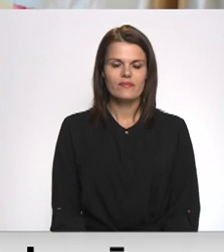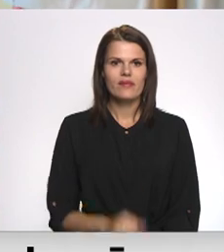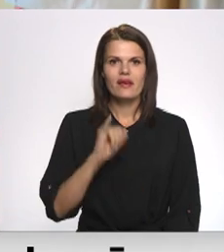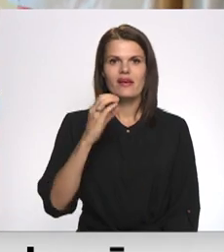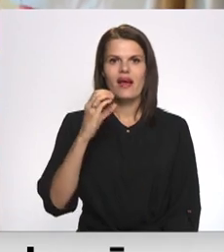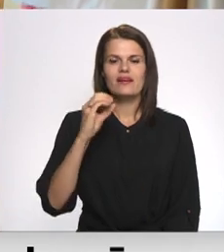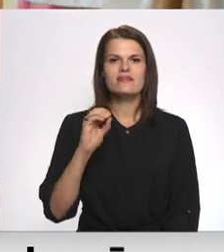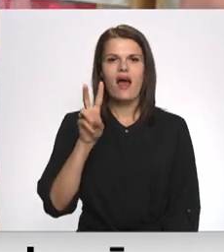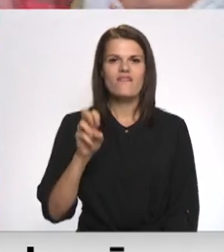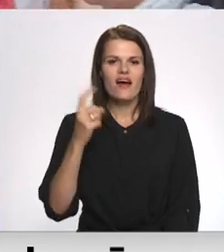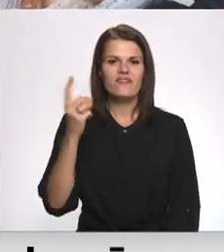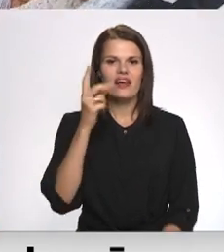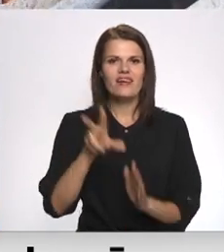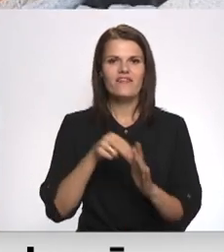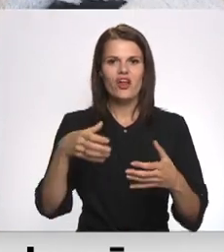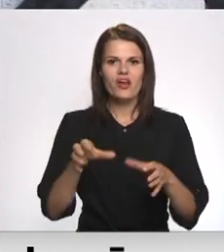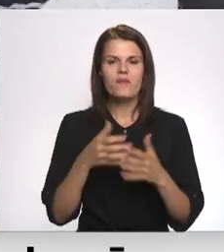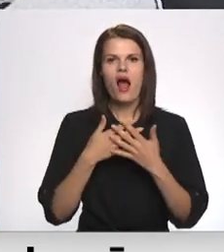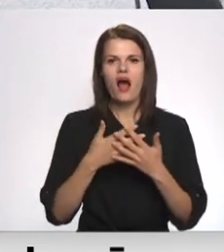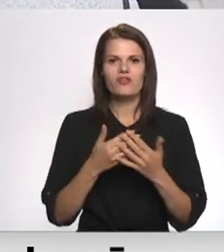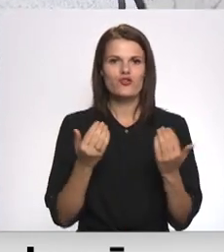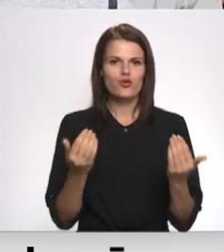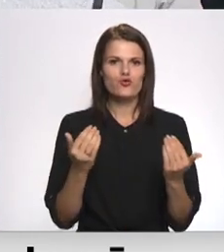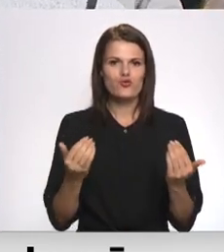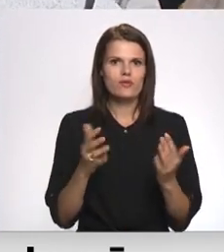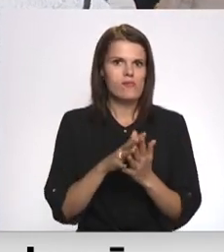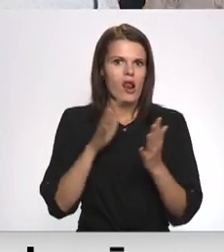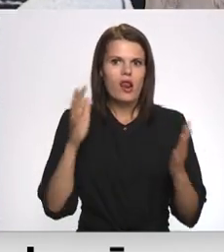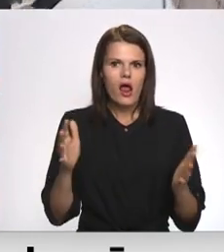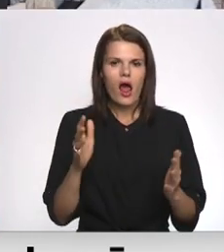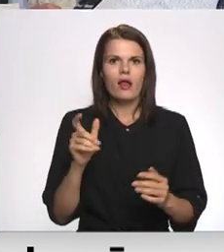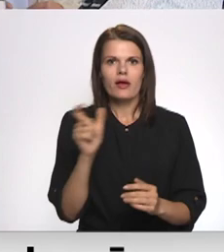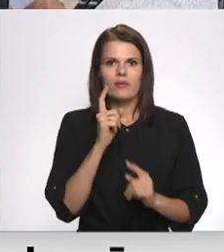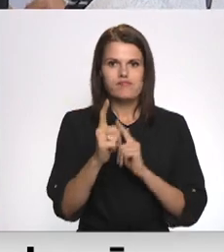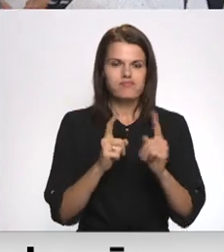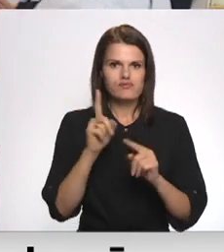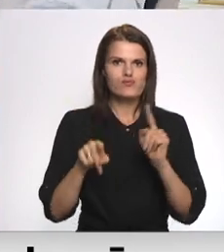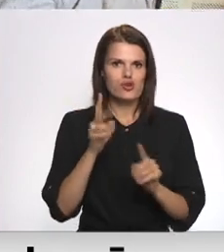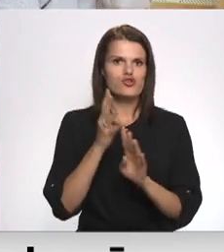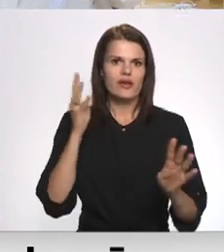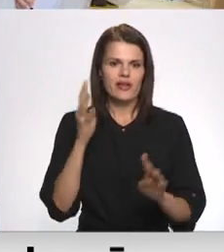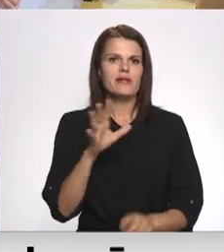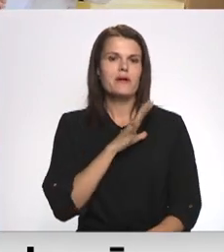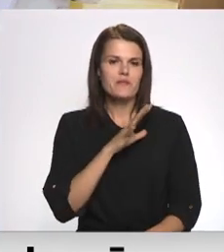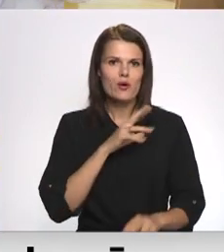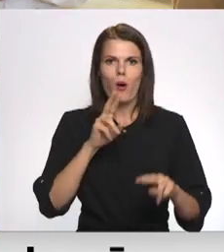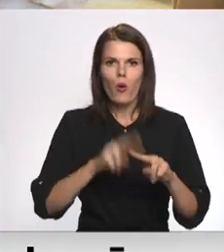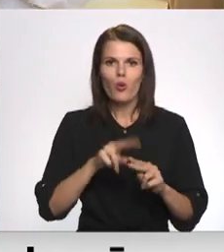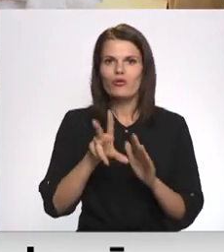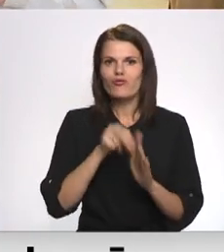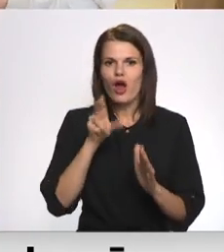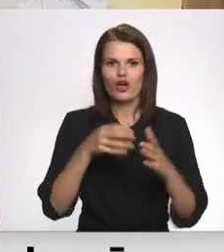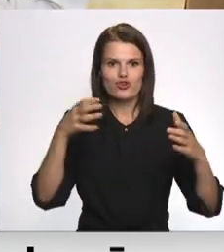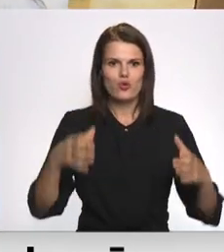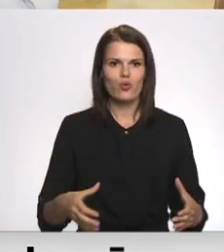Iecavas vienīgajā vēlēšana iecirknī aktivitāte šodien ir ļoti liela. Ik pa brīdim veidojas pat neliela rinda, un vēlēšana urna